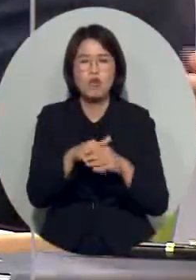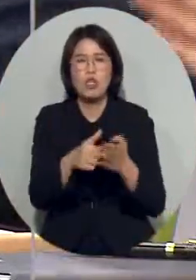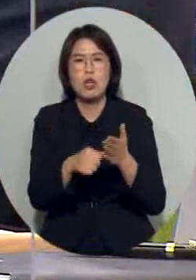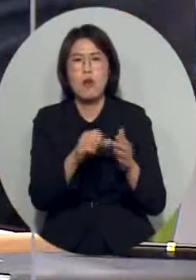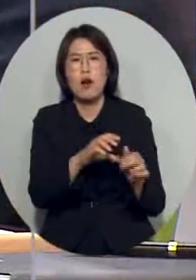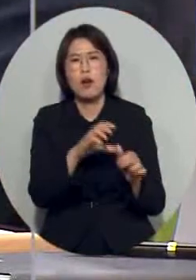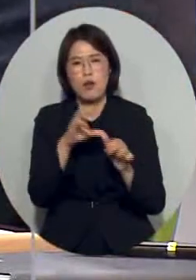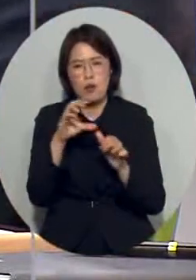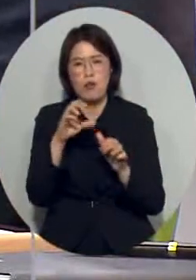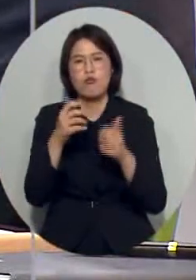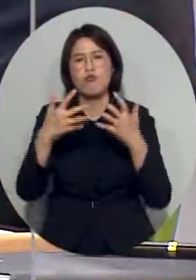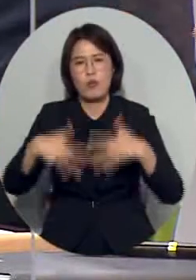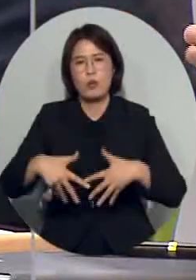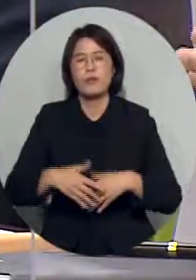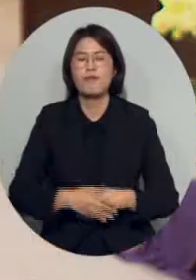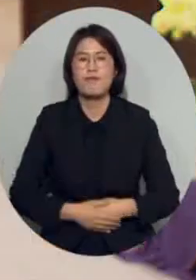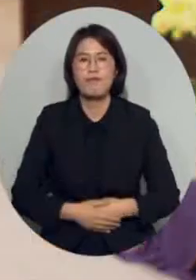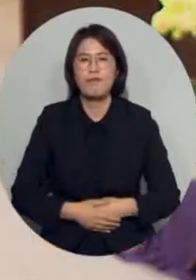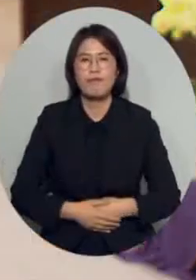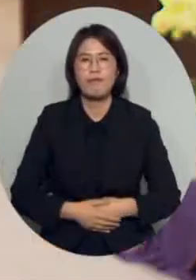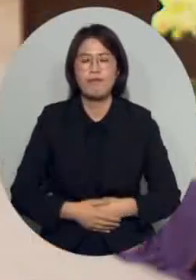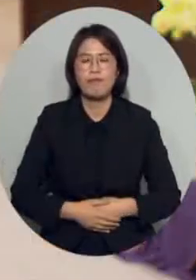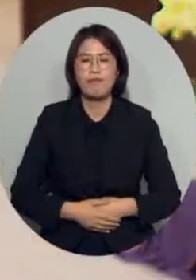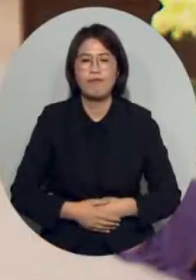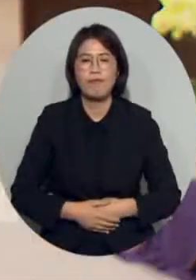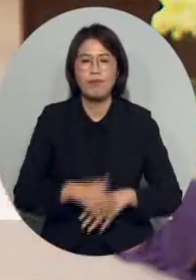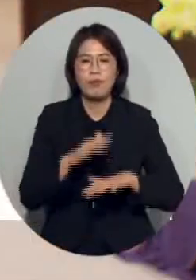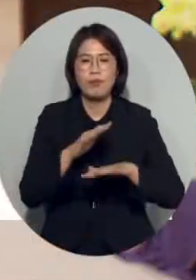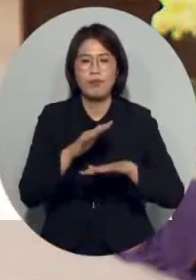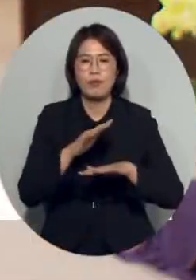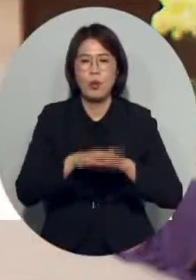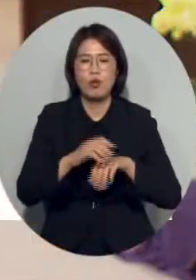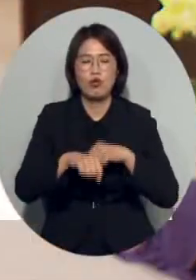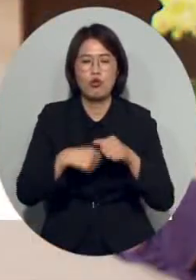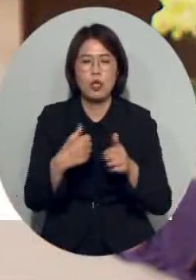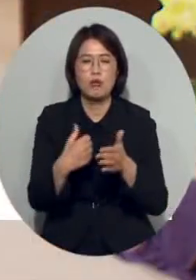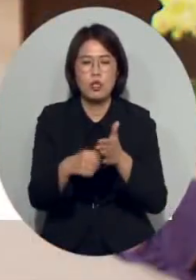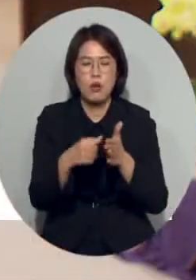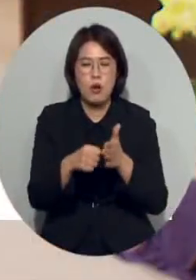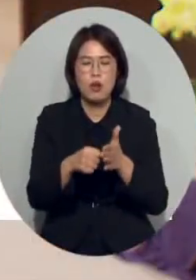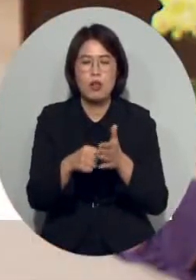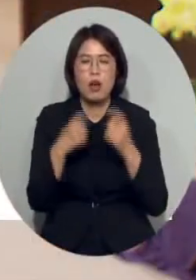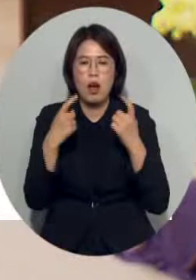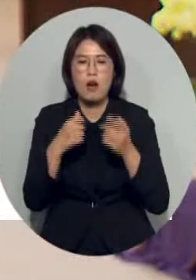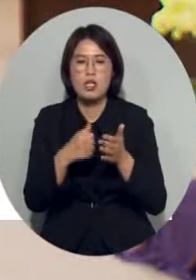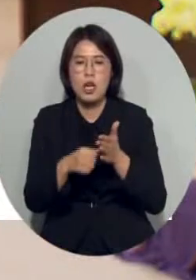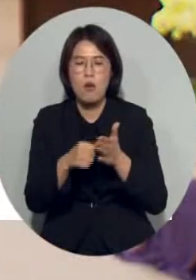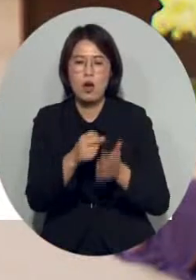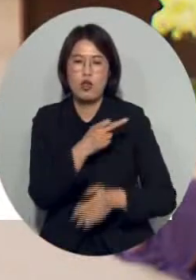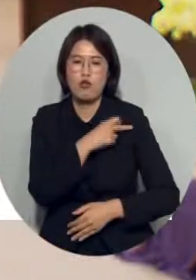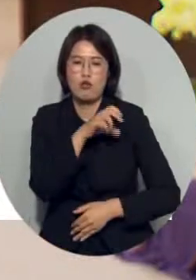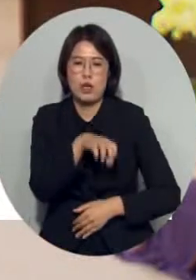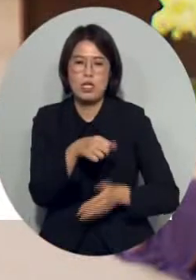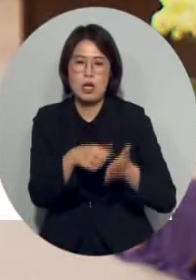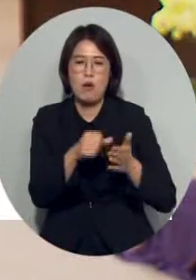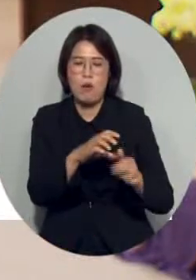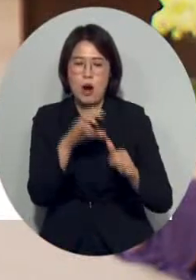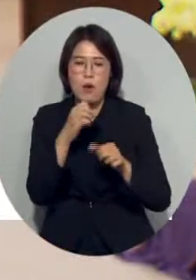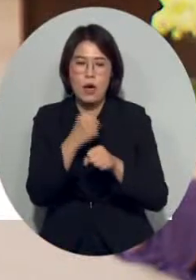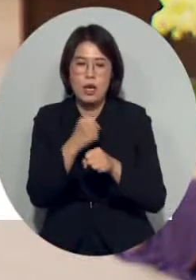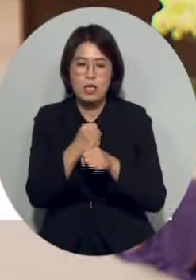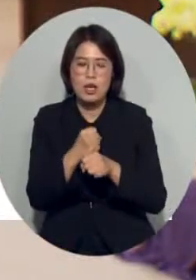자원을 활용하는 것으로 제안했습니다. 농축산물 자원이라든지 관광 자원 등 영주에 있는 자원들을 활용해서